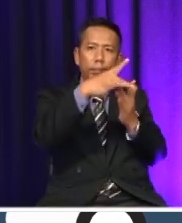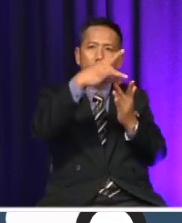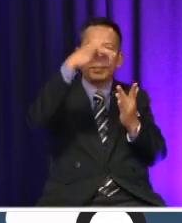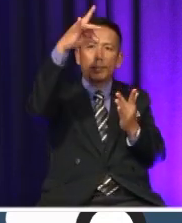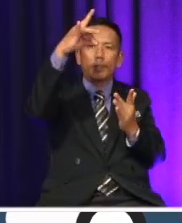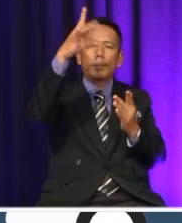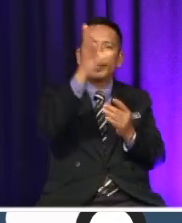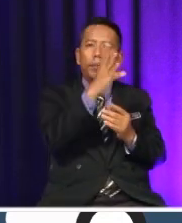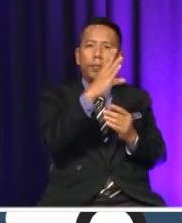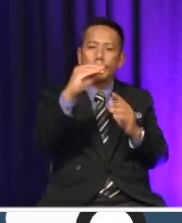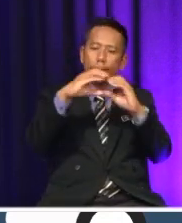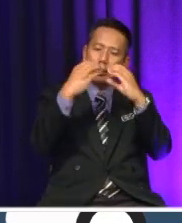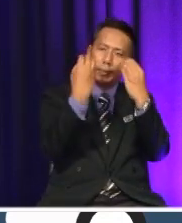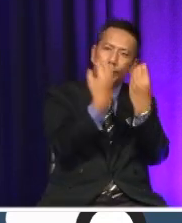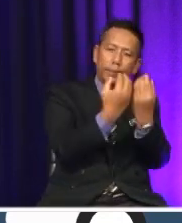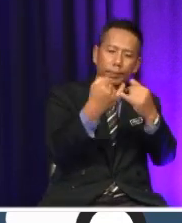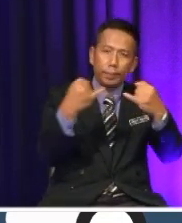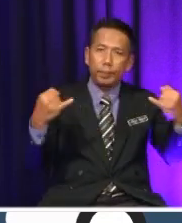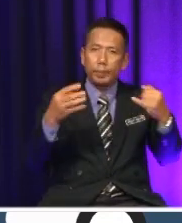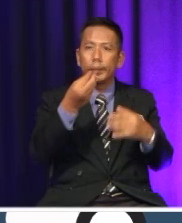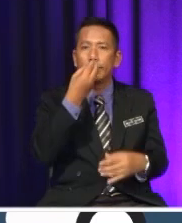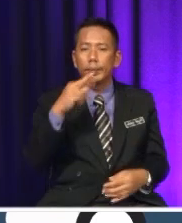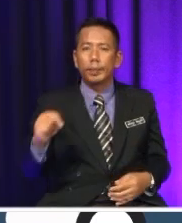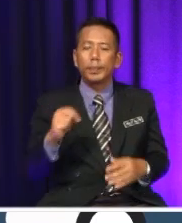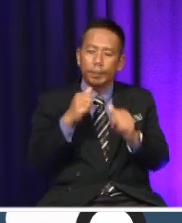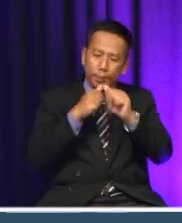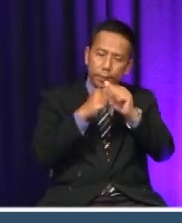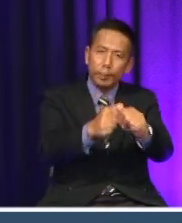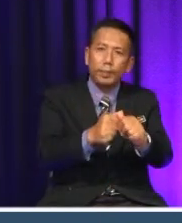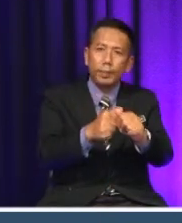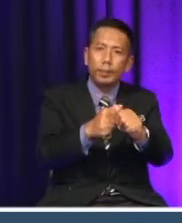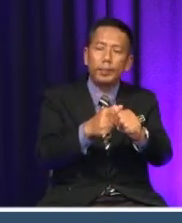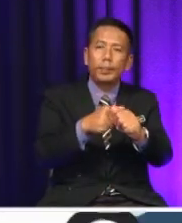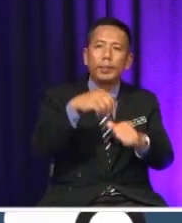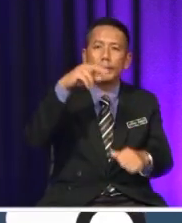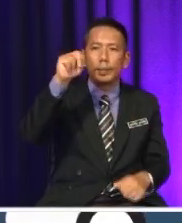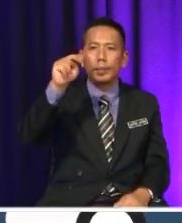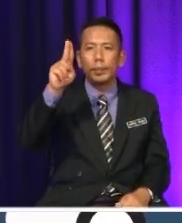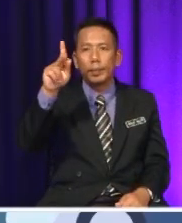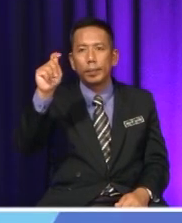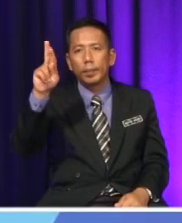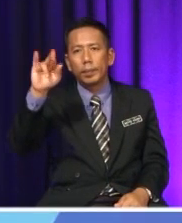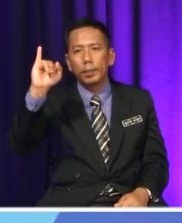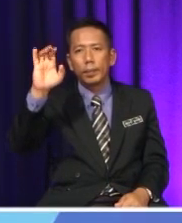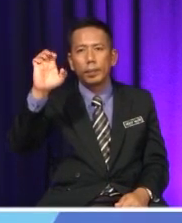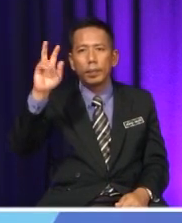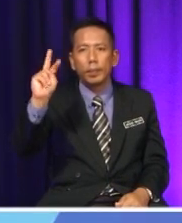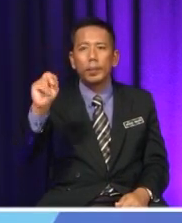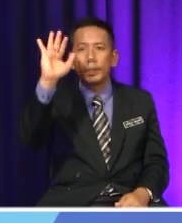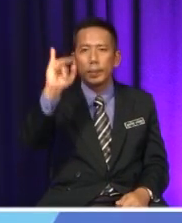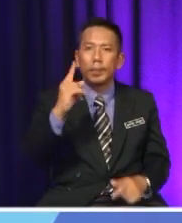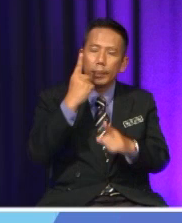dan kelaskan jenis makanan ya mengikut nutrien yang betul oke dengan